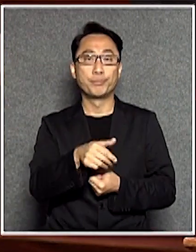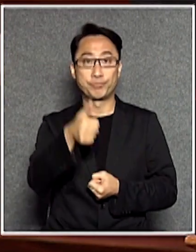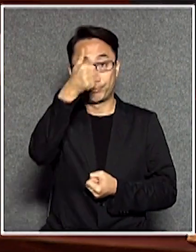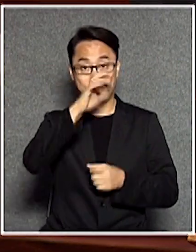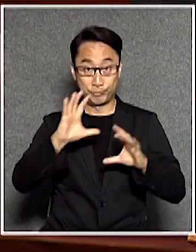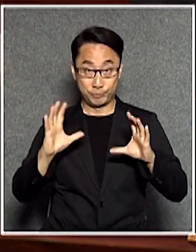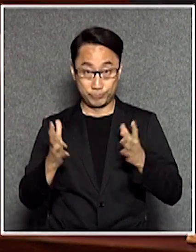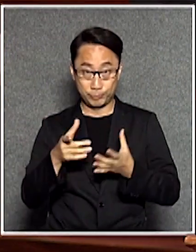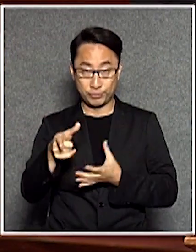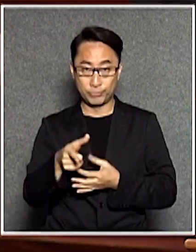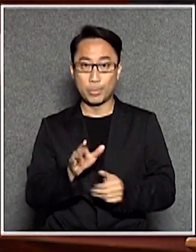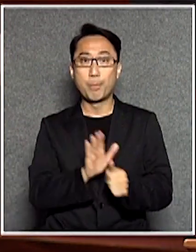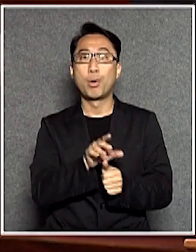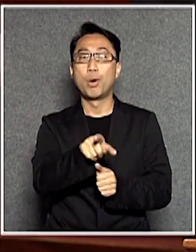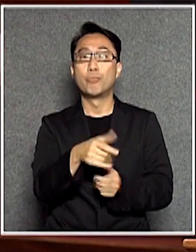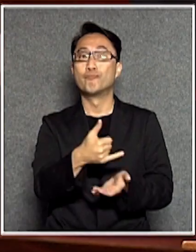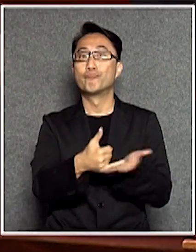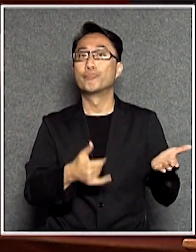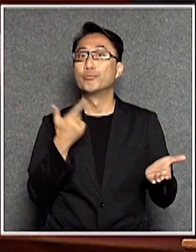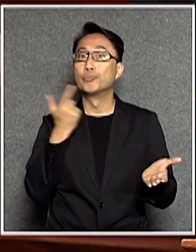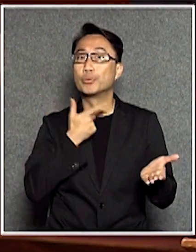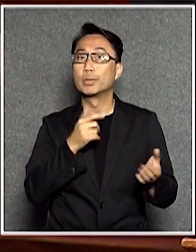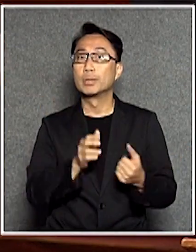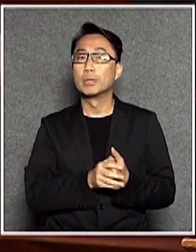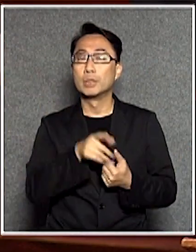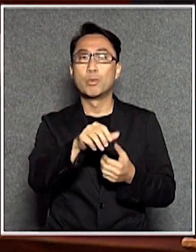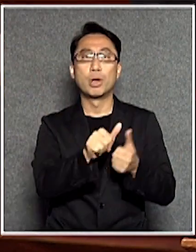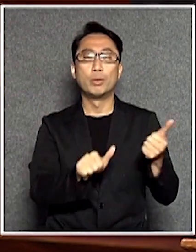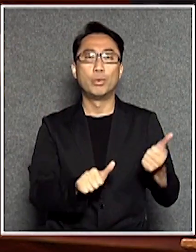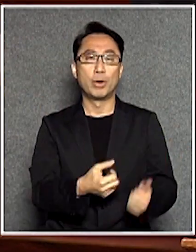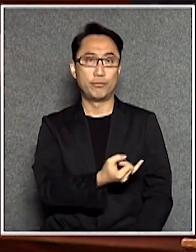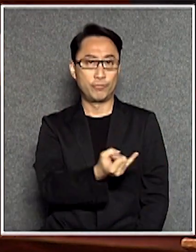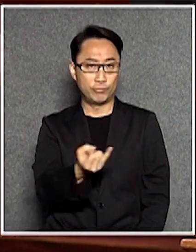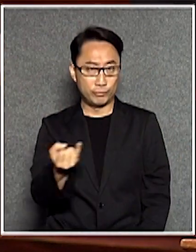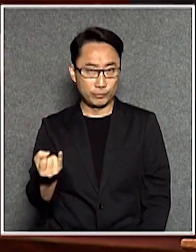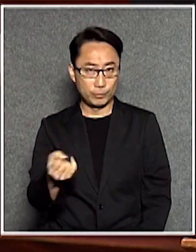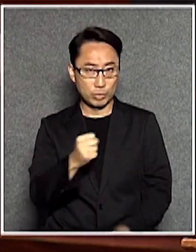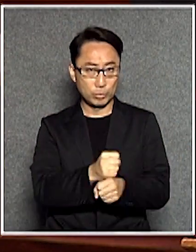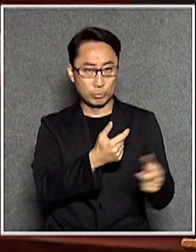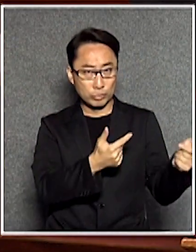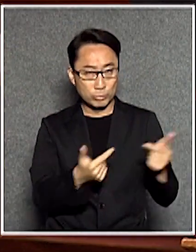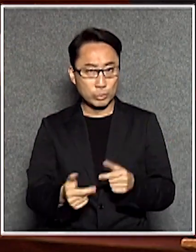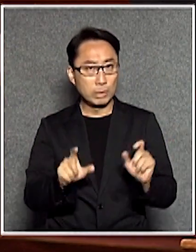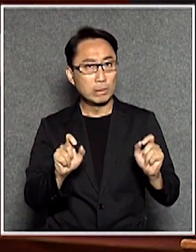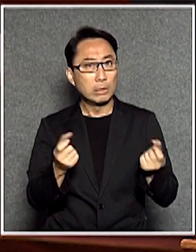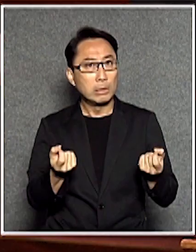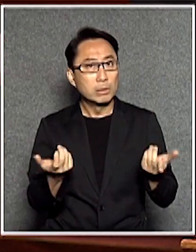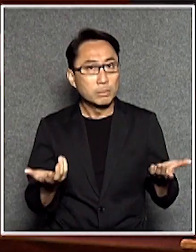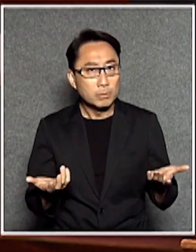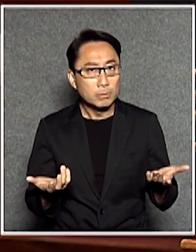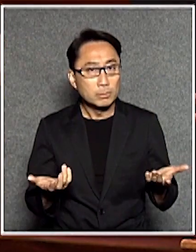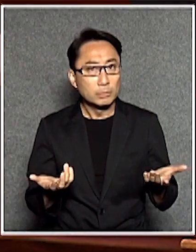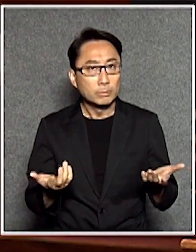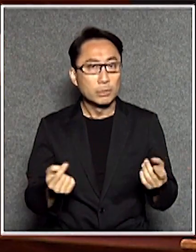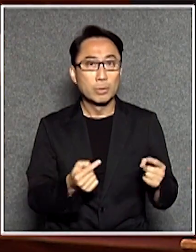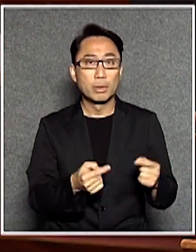這個委員會，這個委員會百孔千瘡，這樣工作下去還有意義嗎？泛民